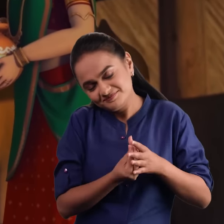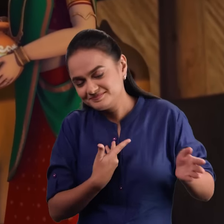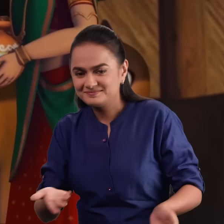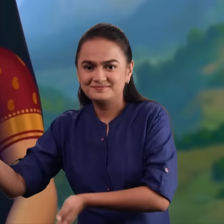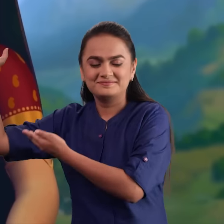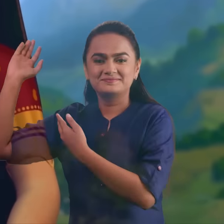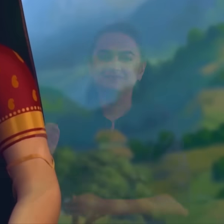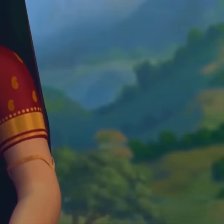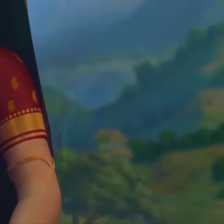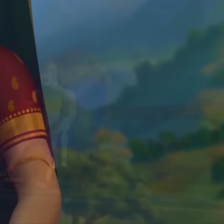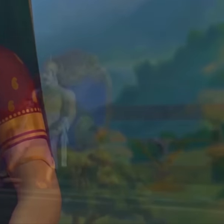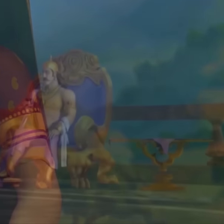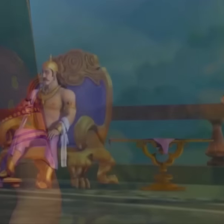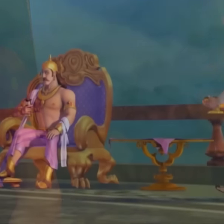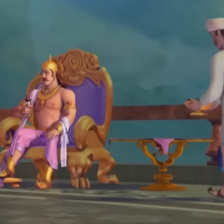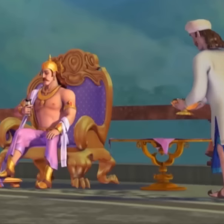हूँ।